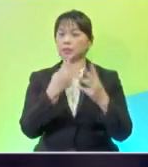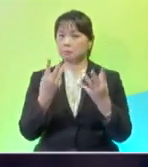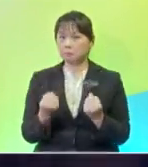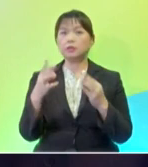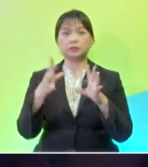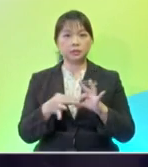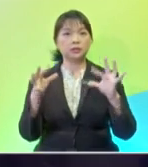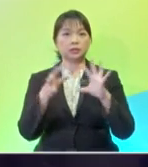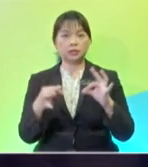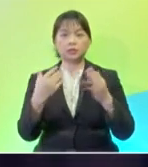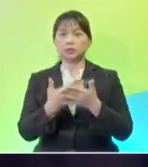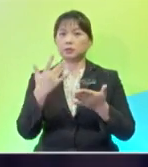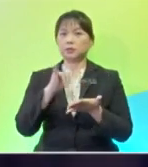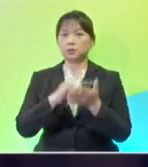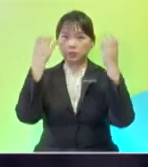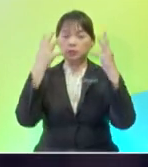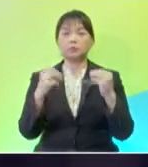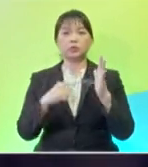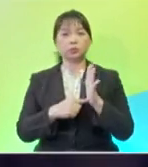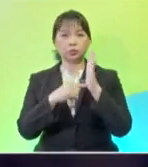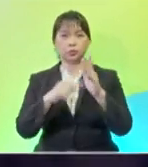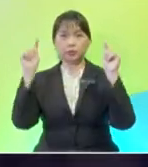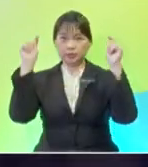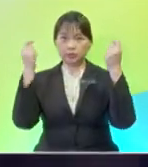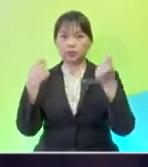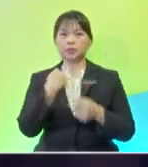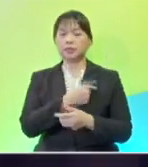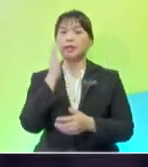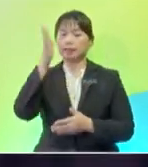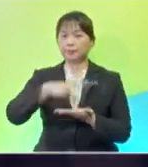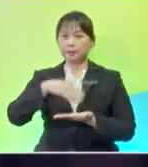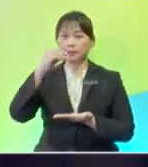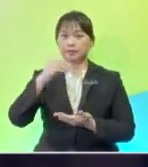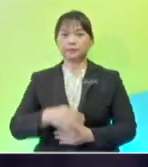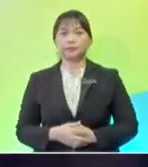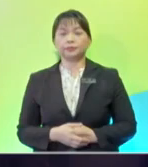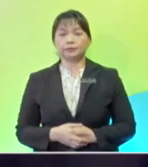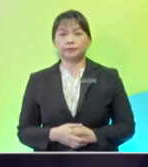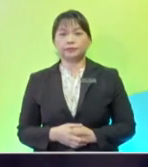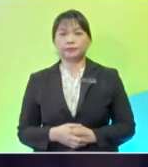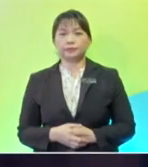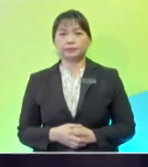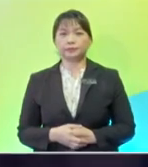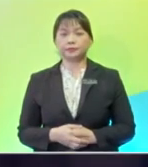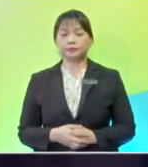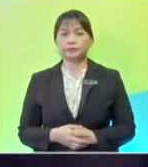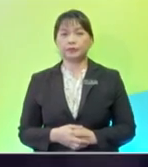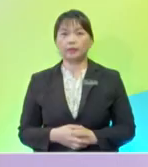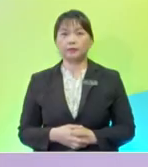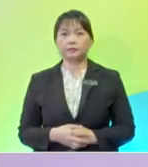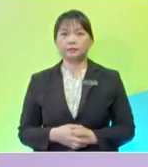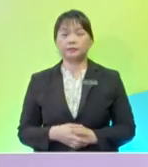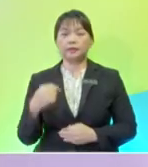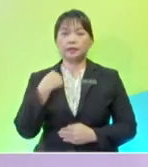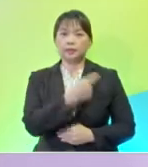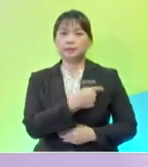sebelum itu cek guna tajo ayam kita akan belajar hari ini Oke untuk Bagaimana murid-murid ke rumah hari ini kita